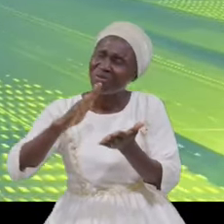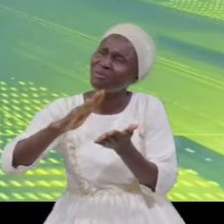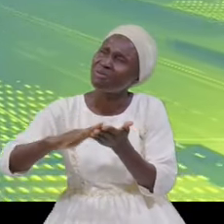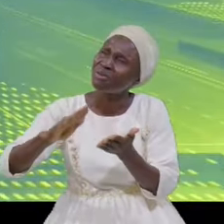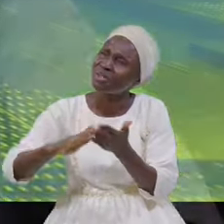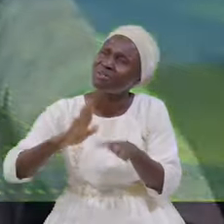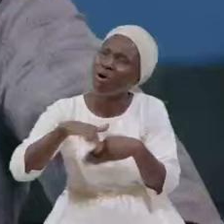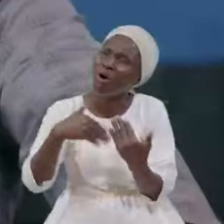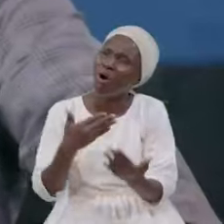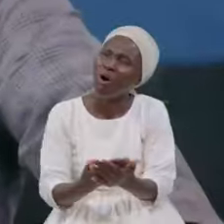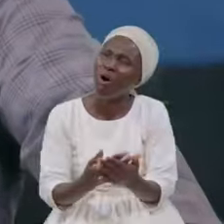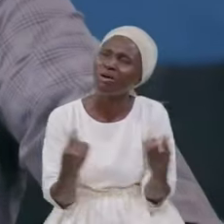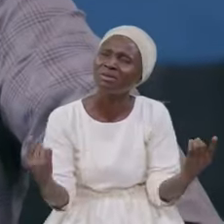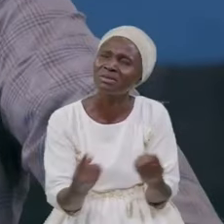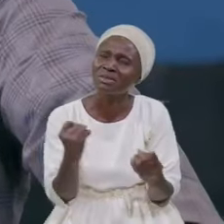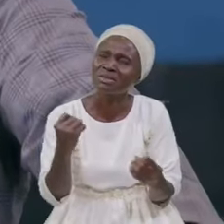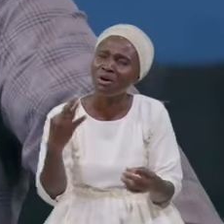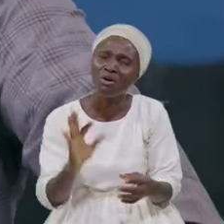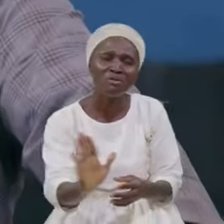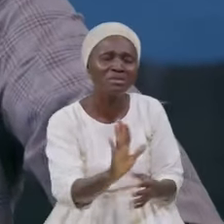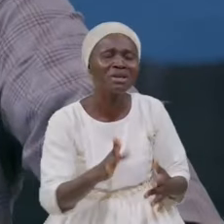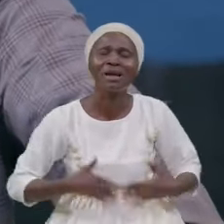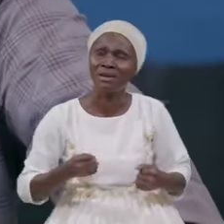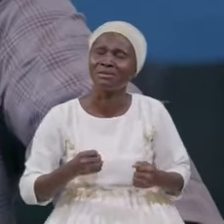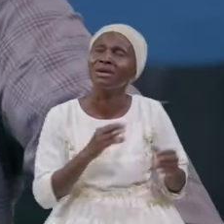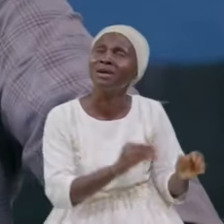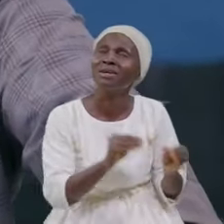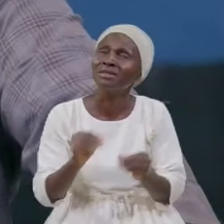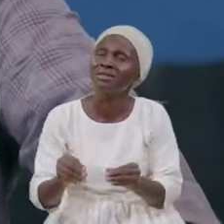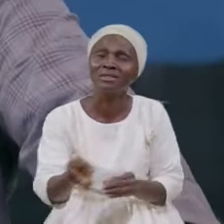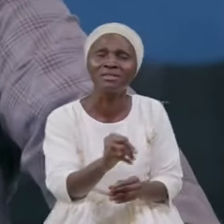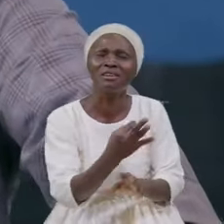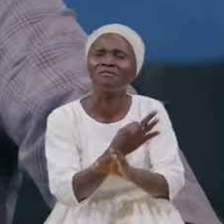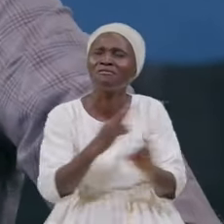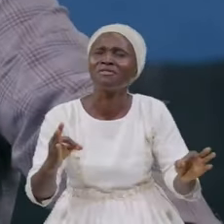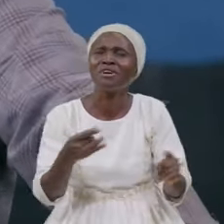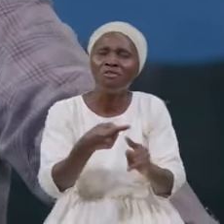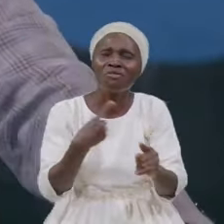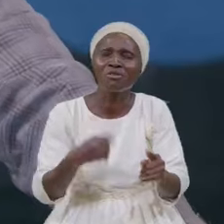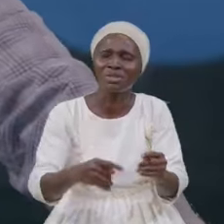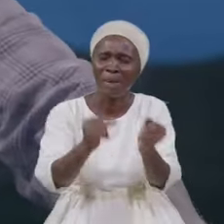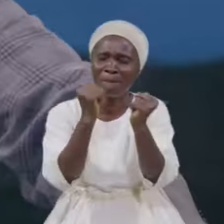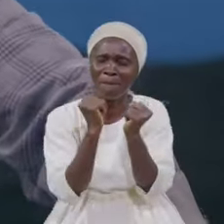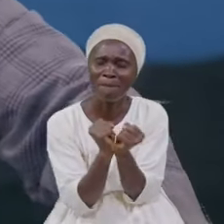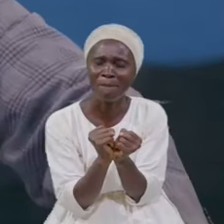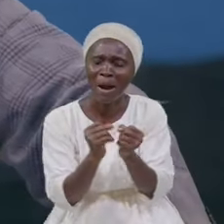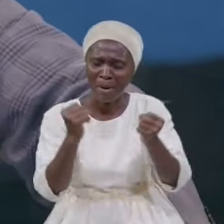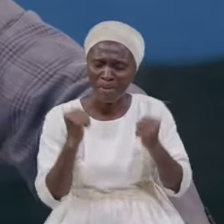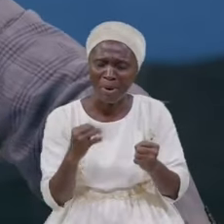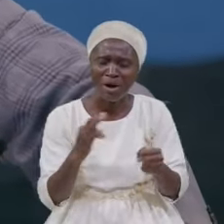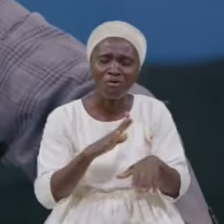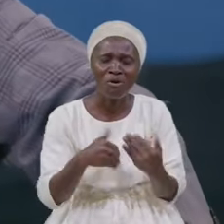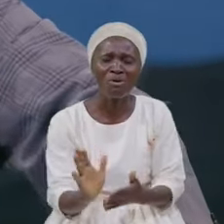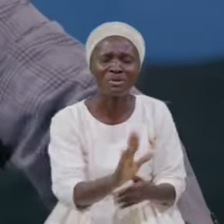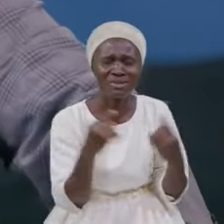vie. Affranchis-les du pouvoir et des liens de tous leurs péchés. Aide-les,